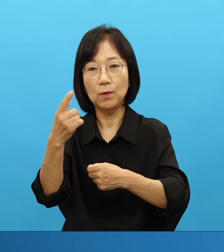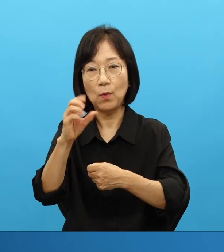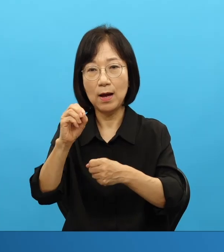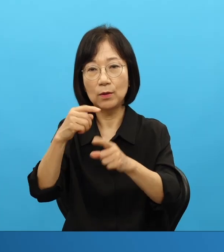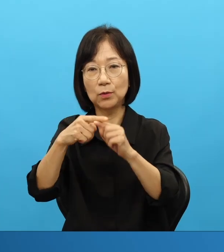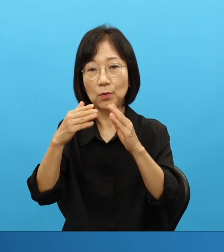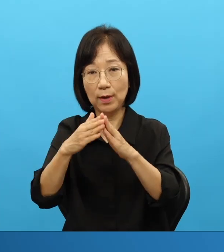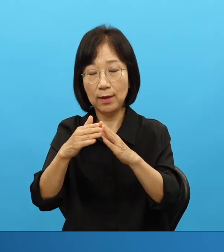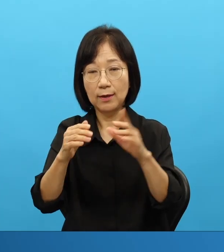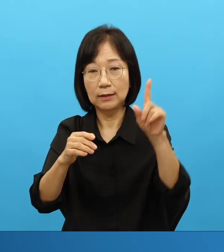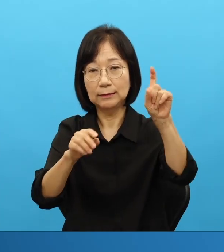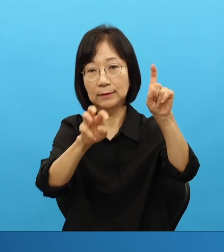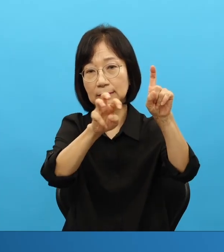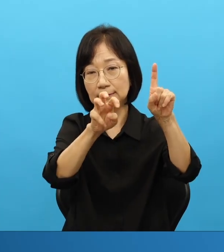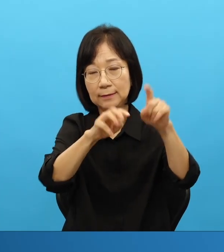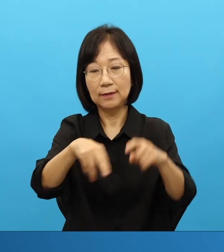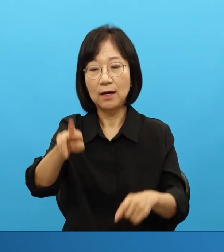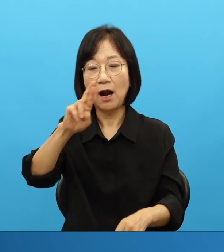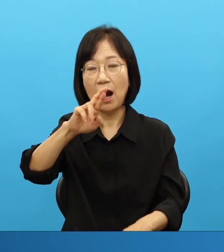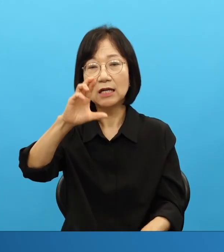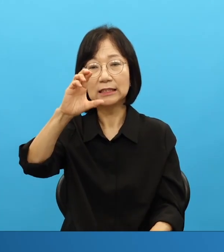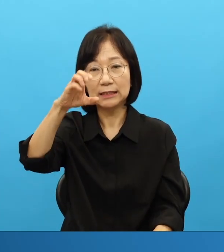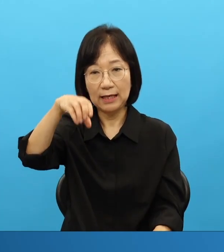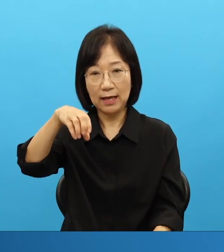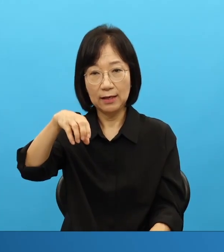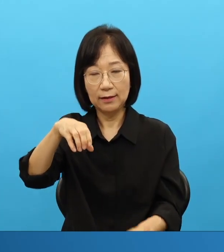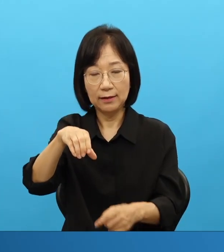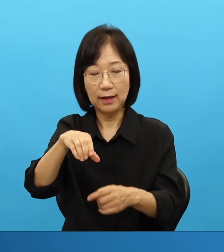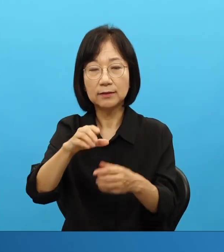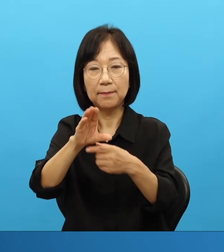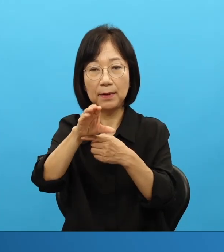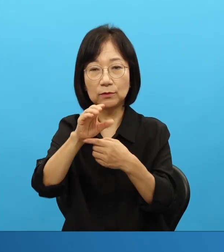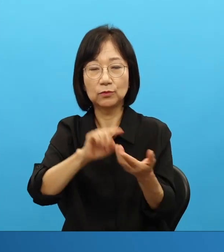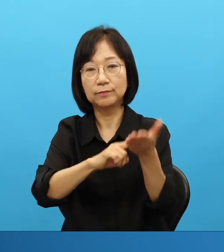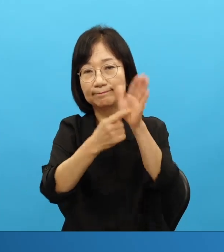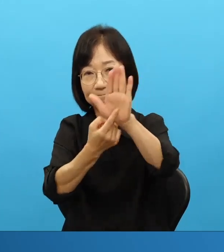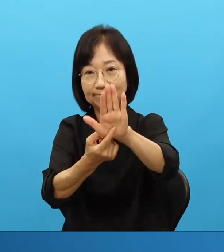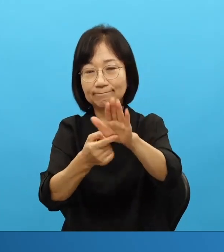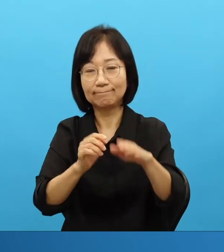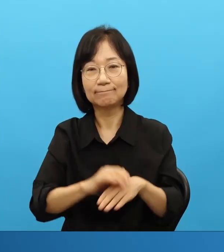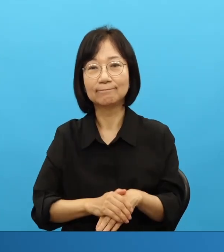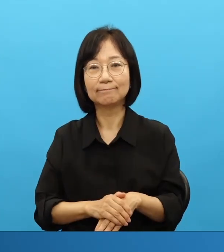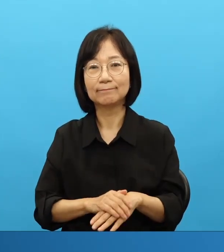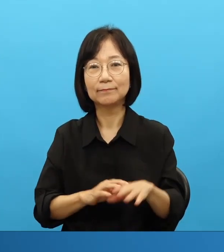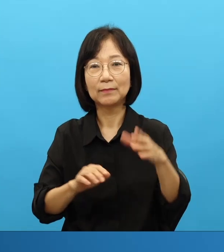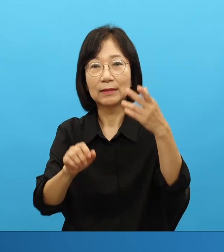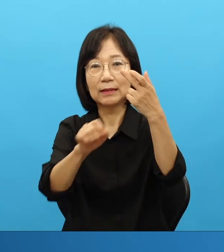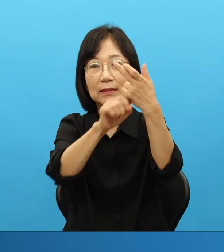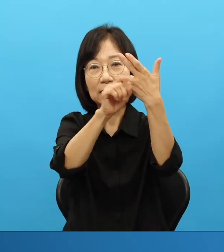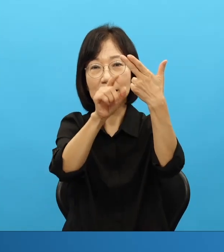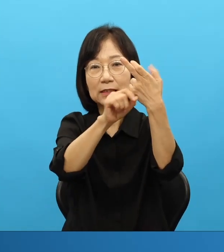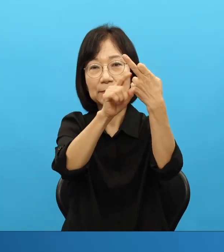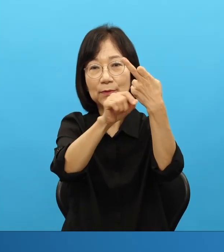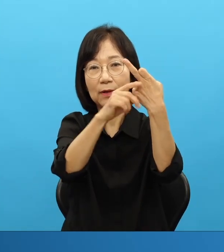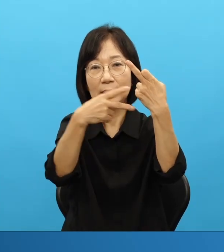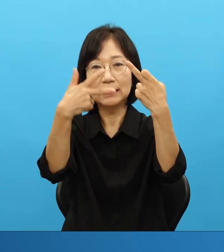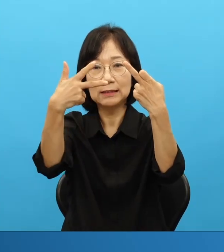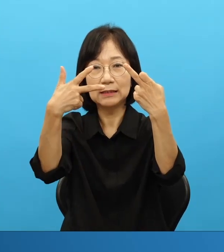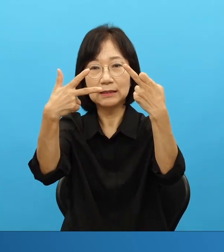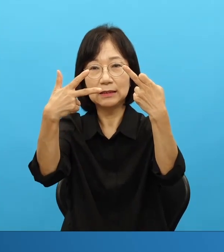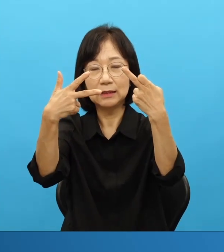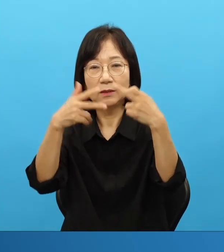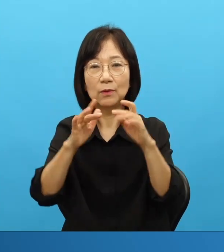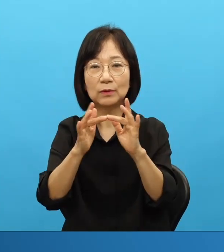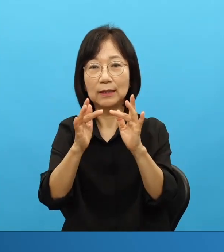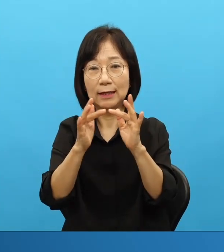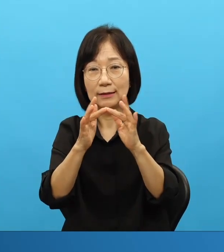마지막 핵심은 RCA 현장에서 현지 생방송으로 진행됩니다. 12월 7일 핵심 예배는 온라인으로